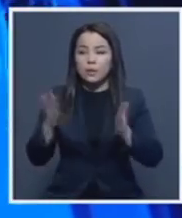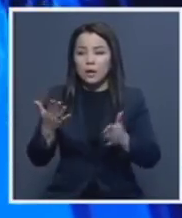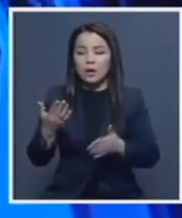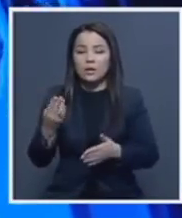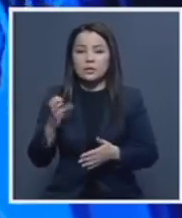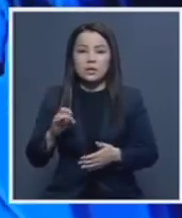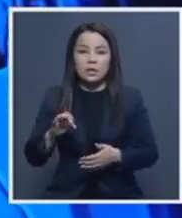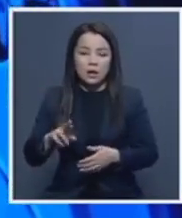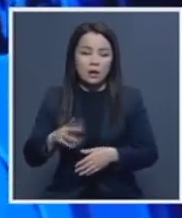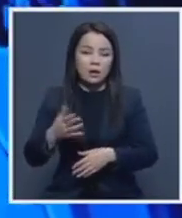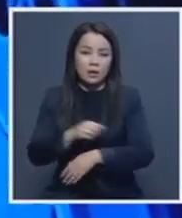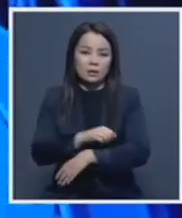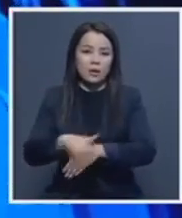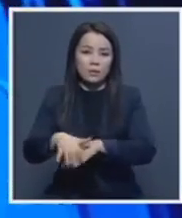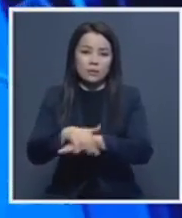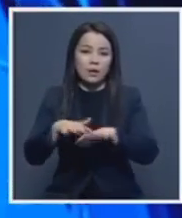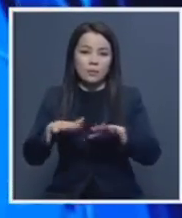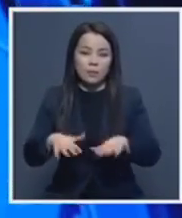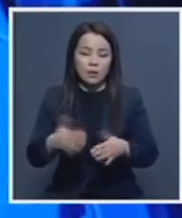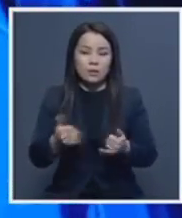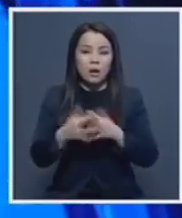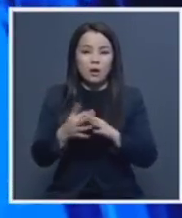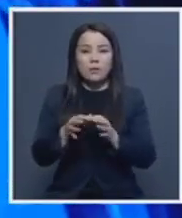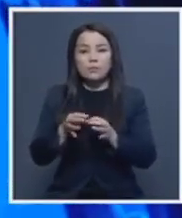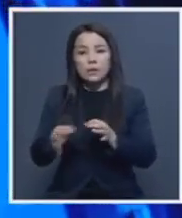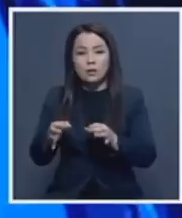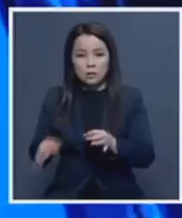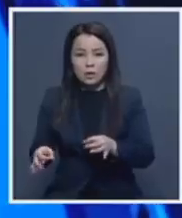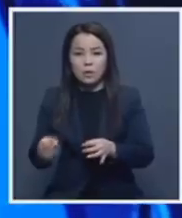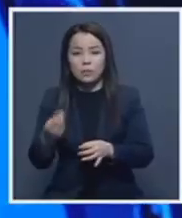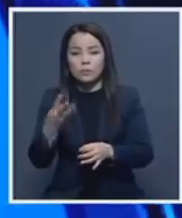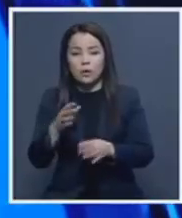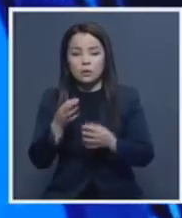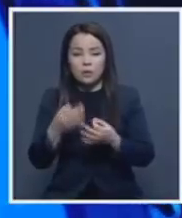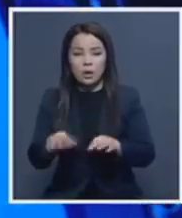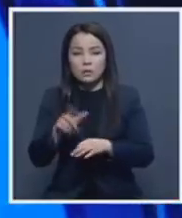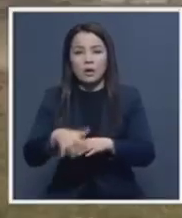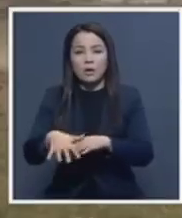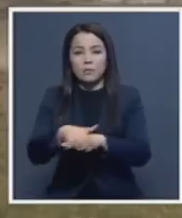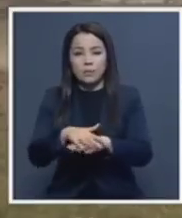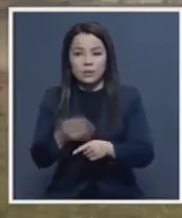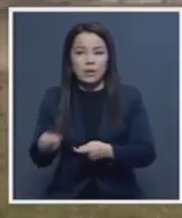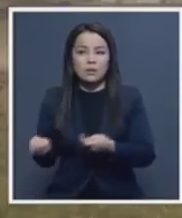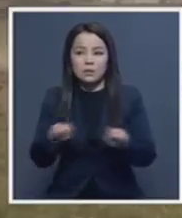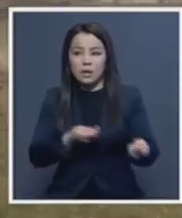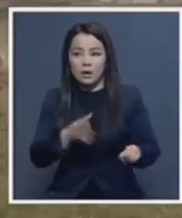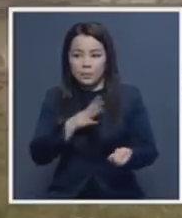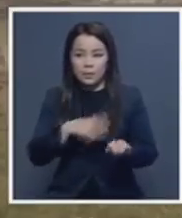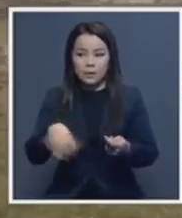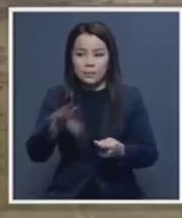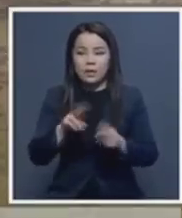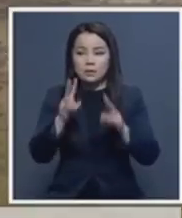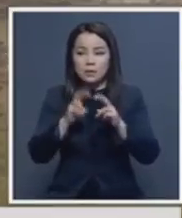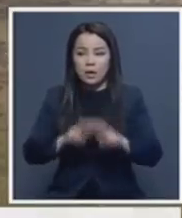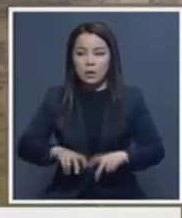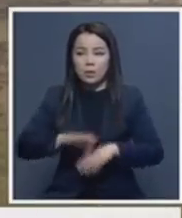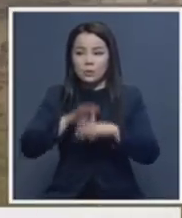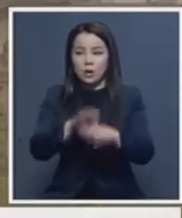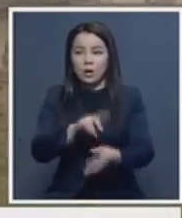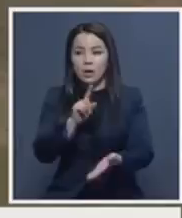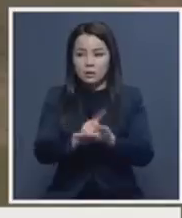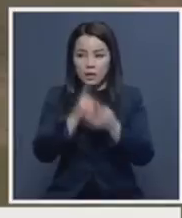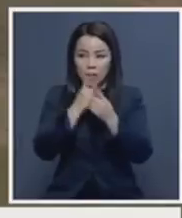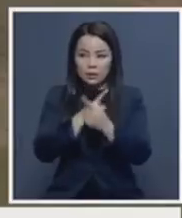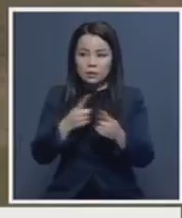Даиштың қарамағындағы соңғы ауылдан тағы жүздеген бейбіт тұрғын әкетілді. Олар транзиттік орталыққа жеткізіліп тергеуден өтеді. Бұл